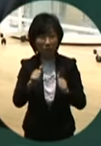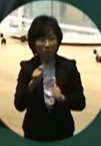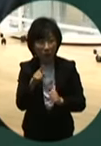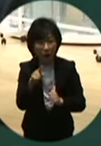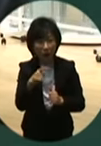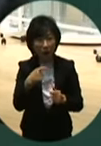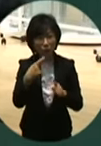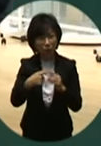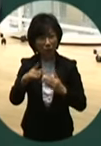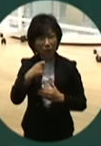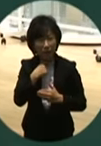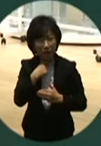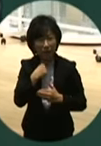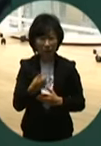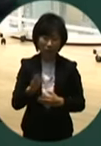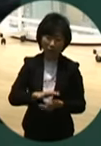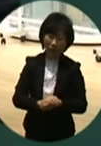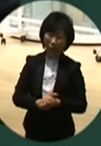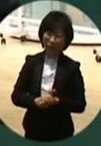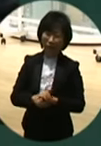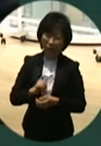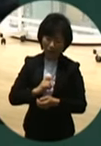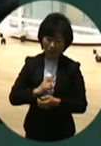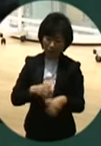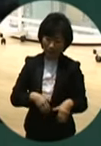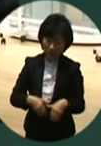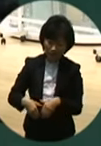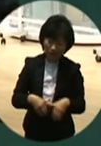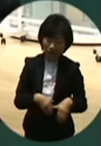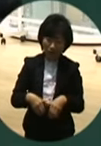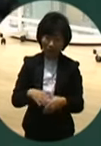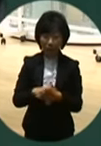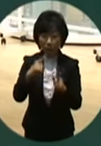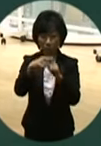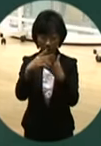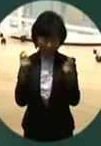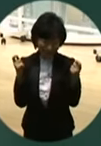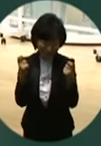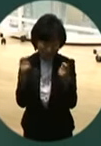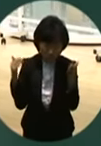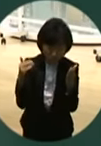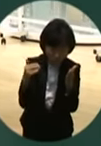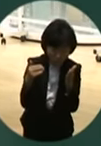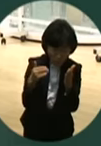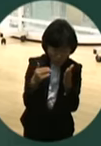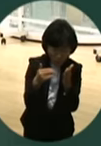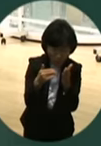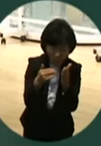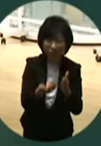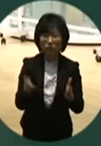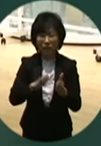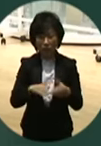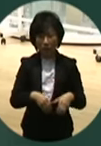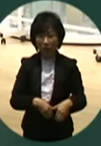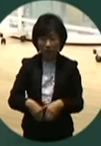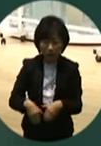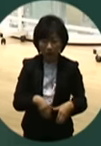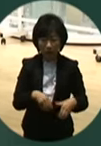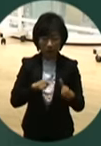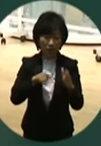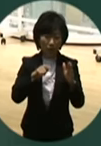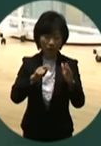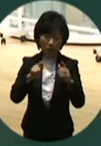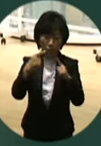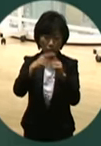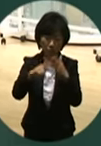있다 들어가지질 않더래요. And so she was standing by the entrance, and she couldn't let herself get in. 그게 불신자입니다. That's a